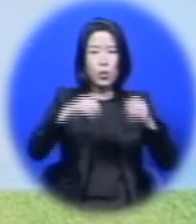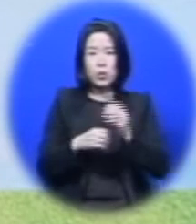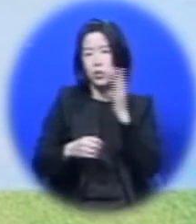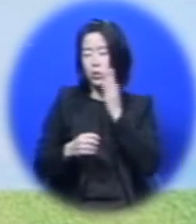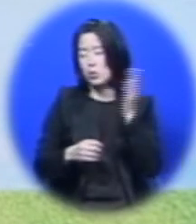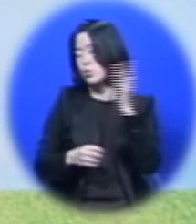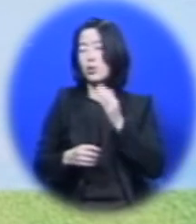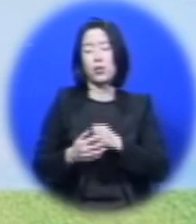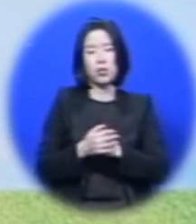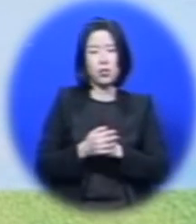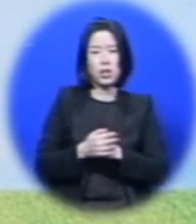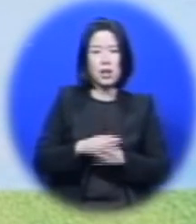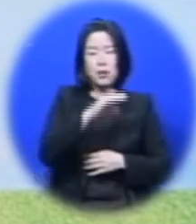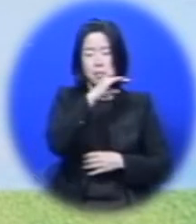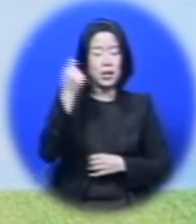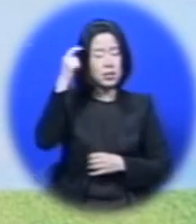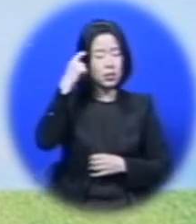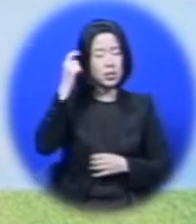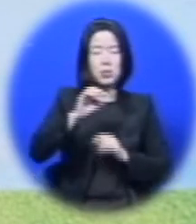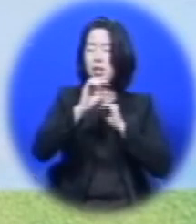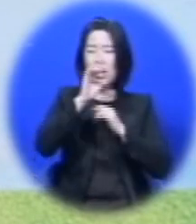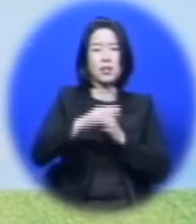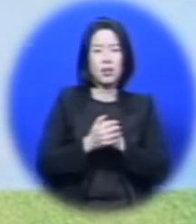돌려대겠어요? 제정신 있는 사람이 그렇게 하겠어요?